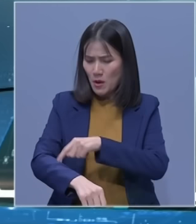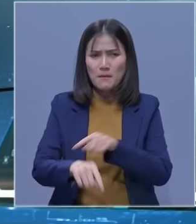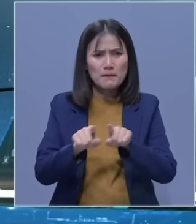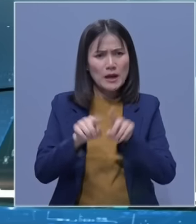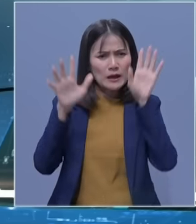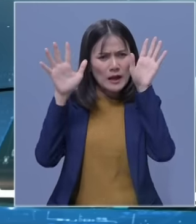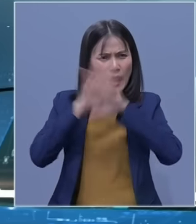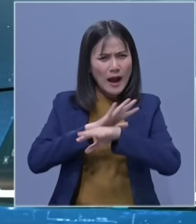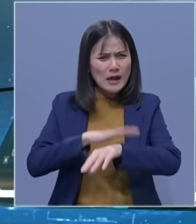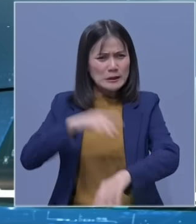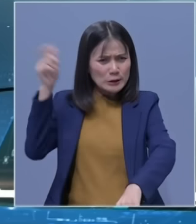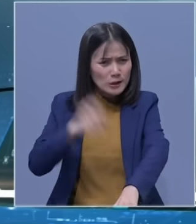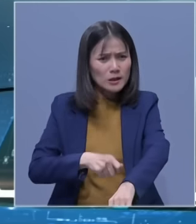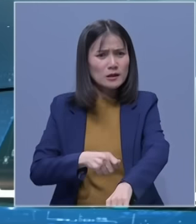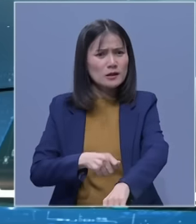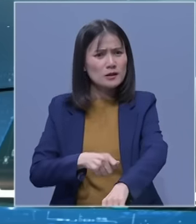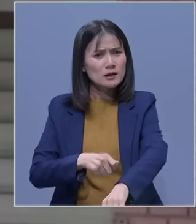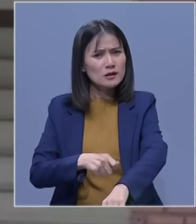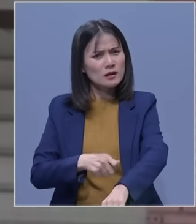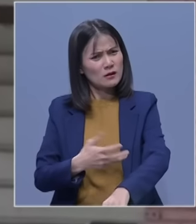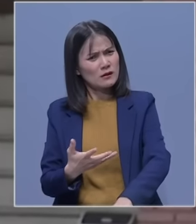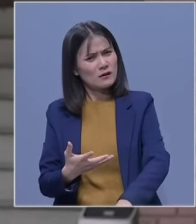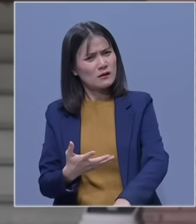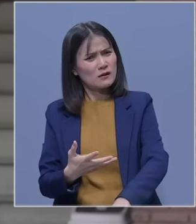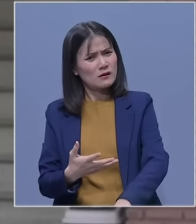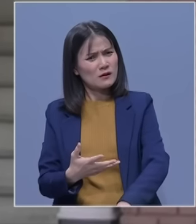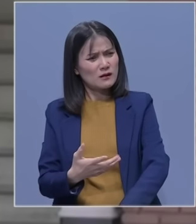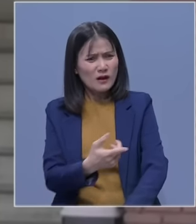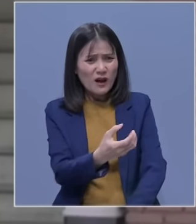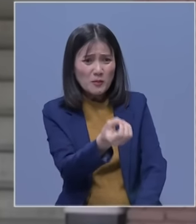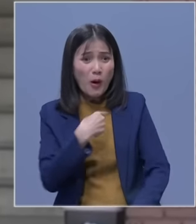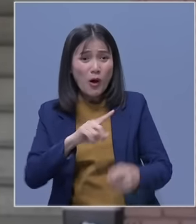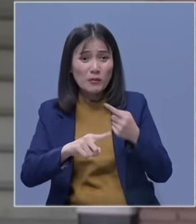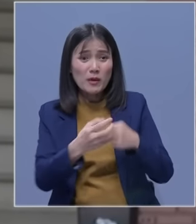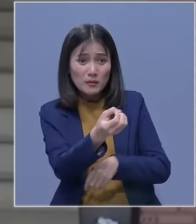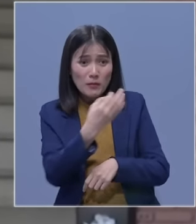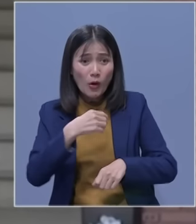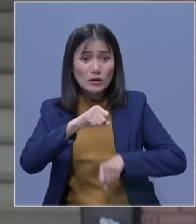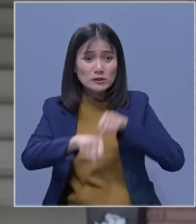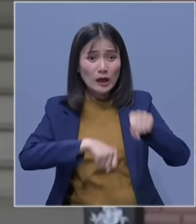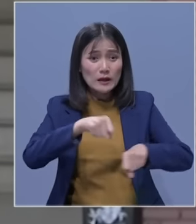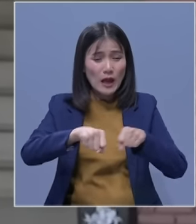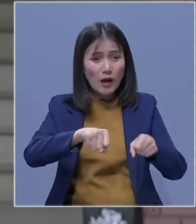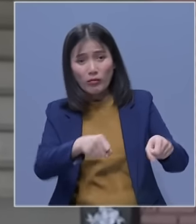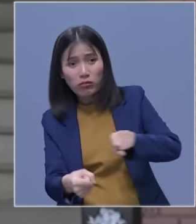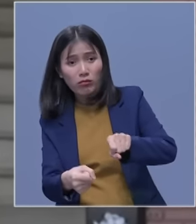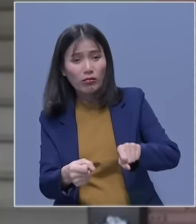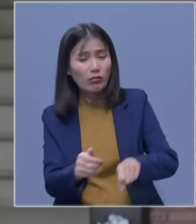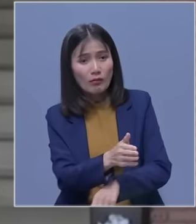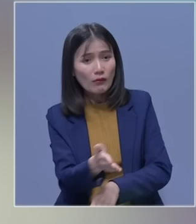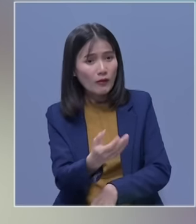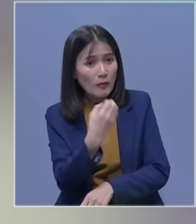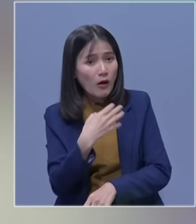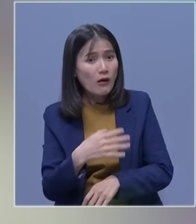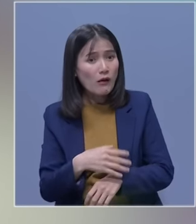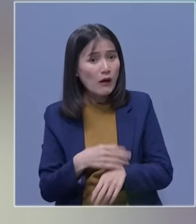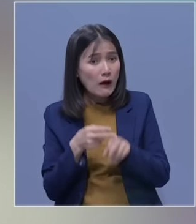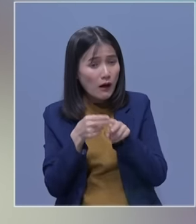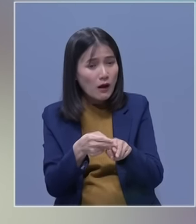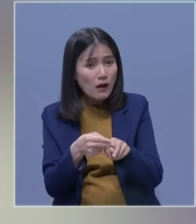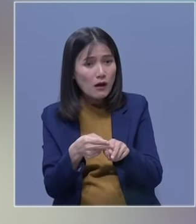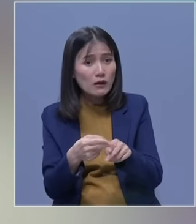แข็งแล้วก็ถูกทำร้าย เอ๊ะเหรอบอกตอนแรกจักรยานล้ม ใช่ฝั่งนั้นนะบอกอุบัติเหตุใช่ไหมน้องขี่ล้มเอง